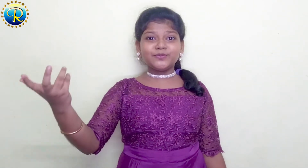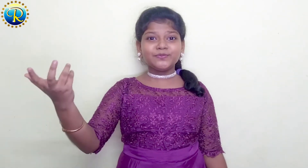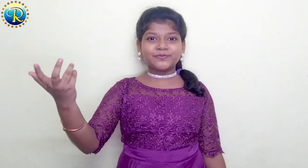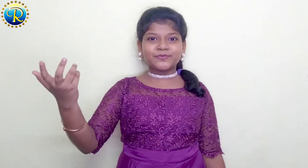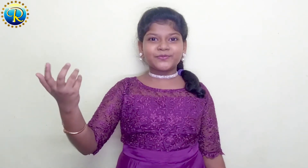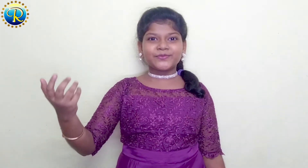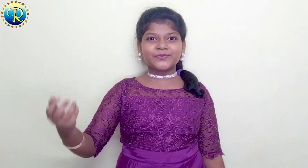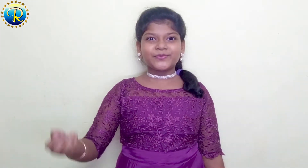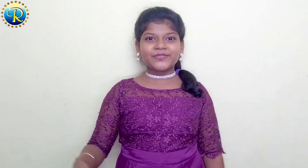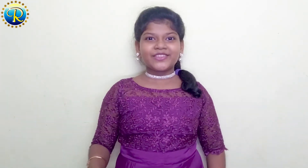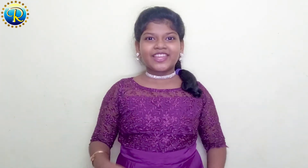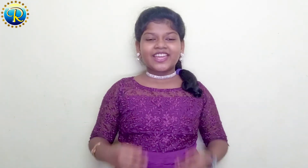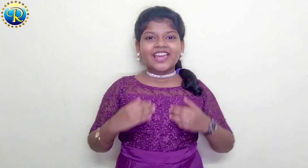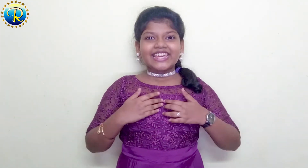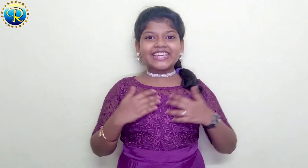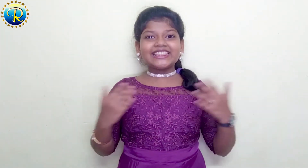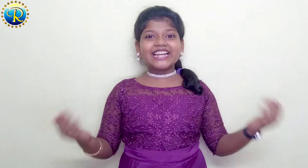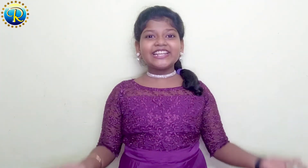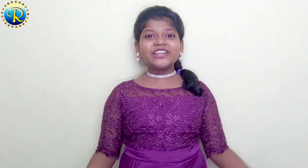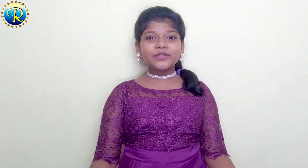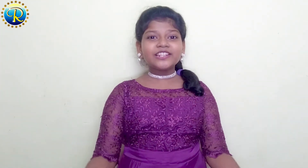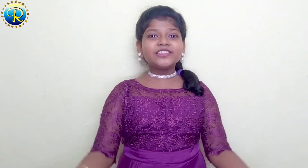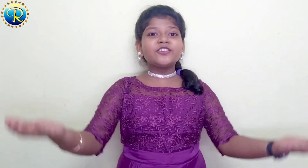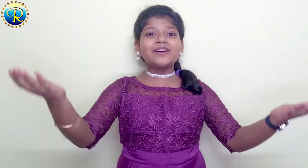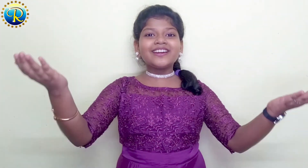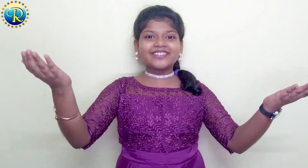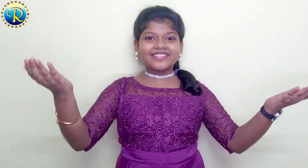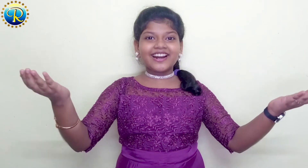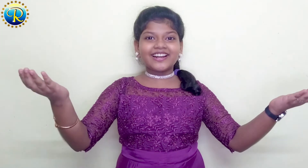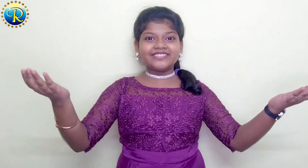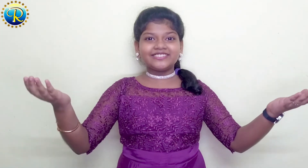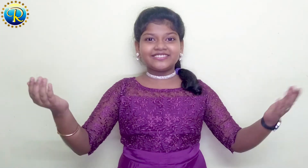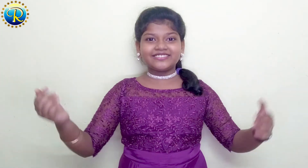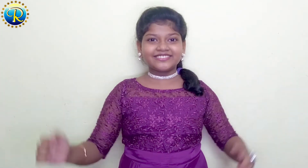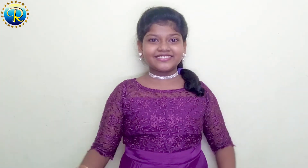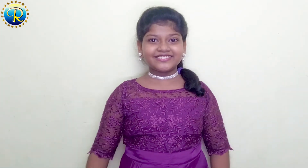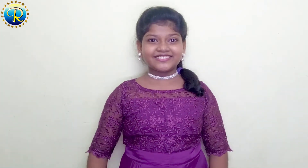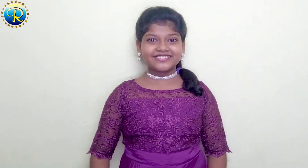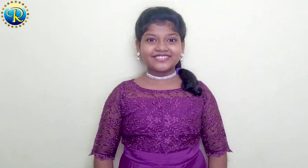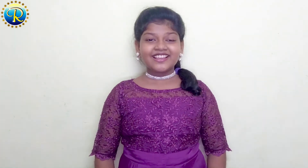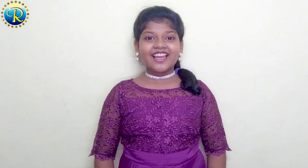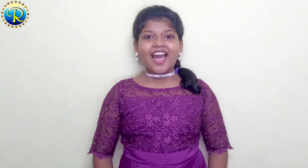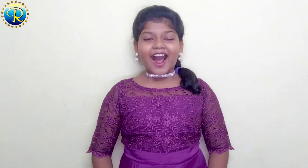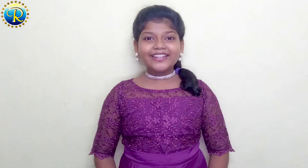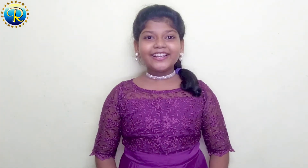மகைமையும் என் தளேயை luônேர்த்துகுżaமா இருக்கிறார்